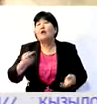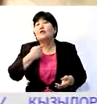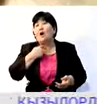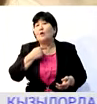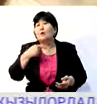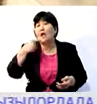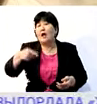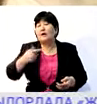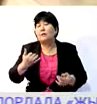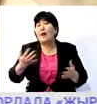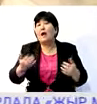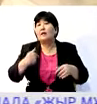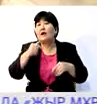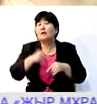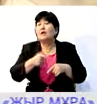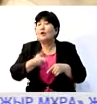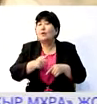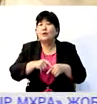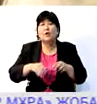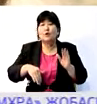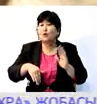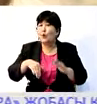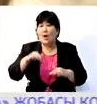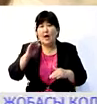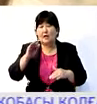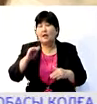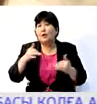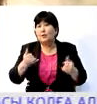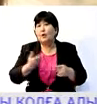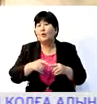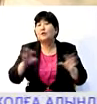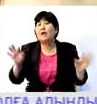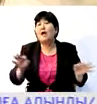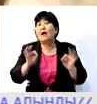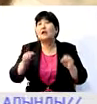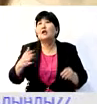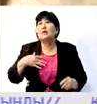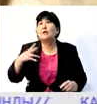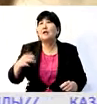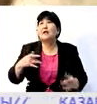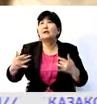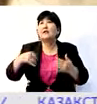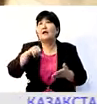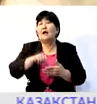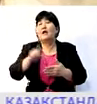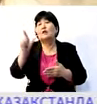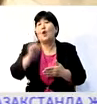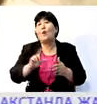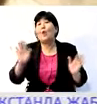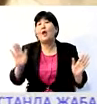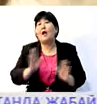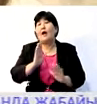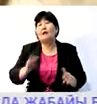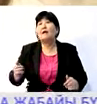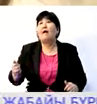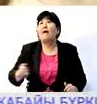тамашалағандағы алған әсерім өте жоғары. Бүгін осы оркестрмен менің қызым концертте өлең айтты.